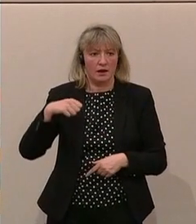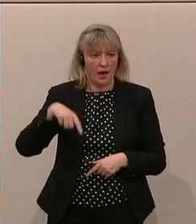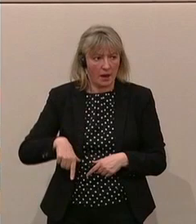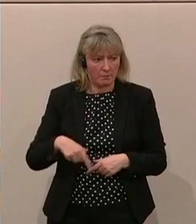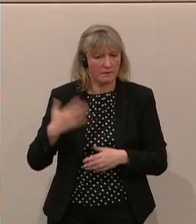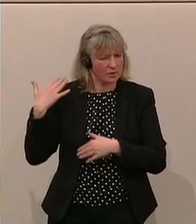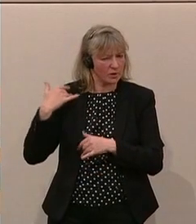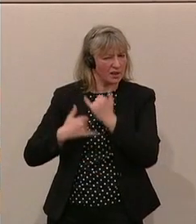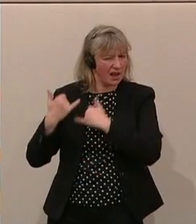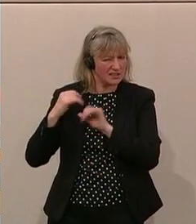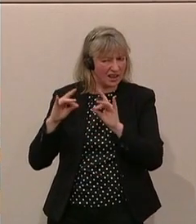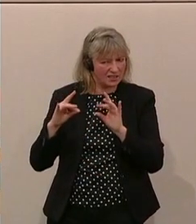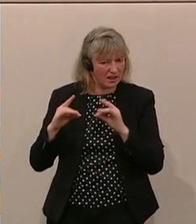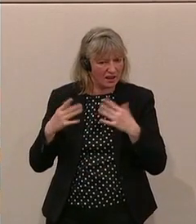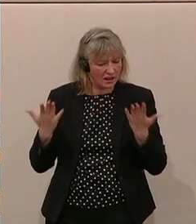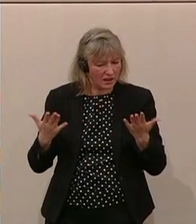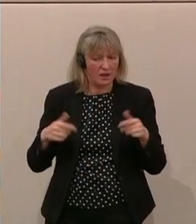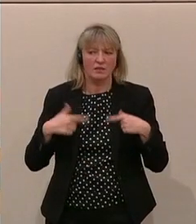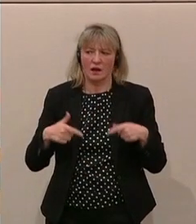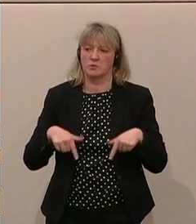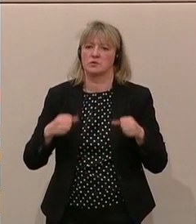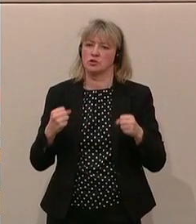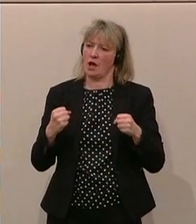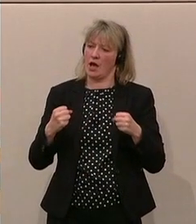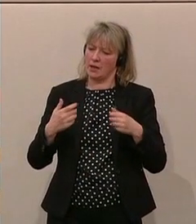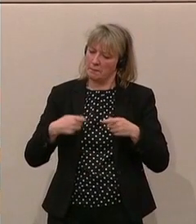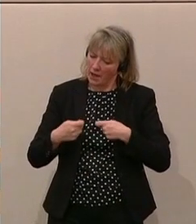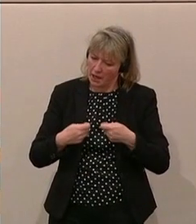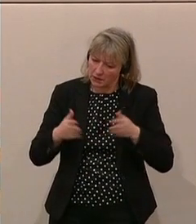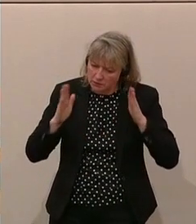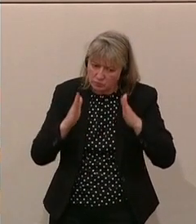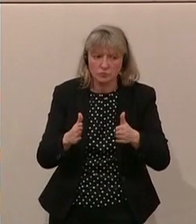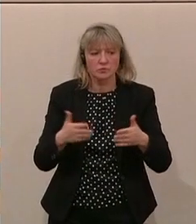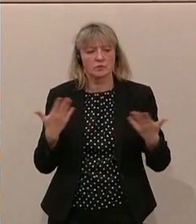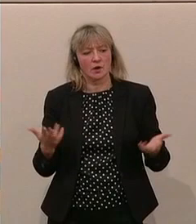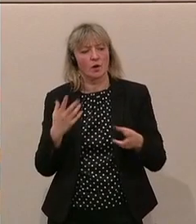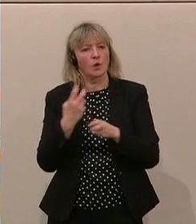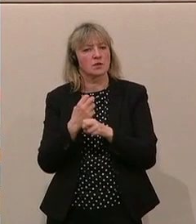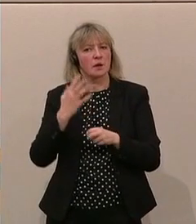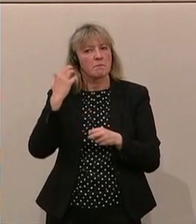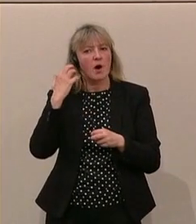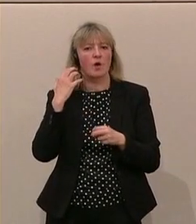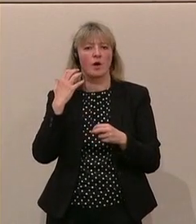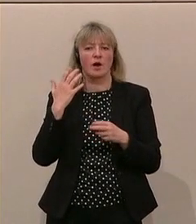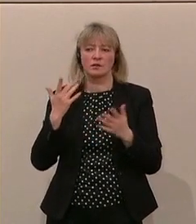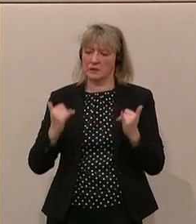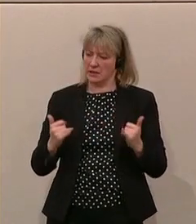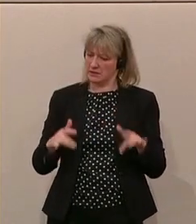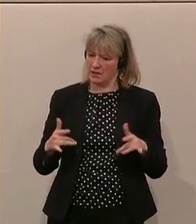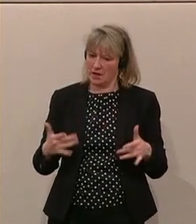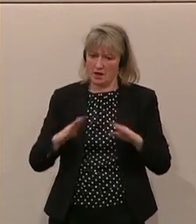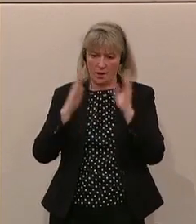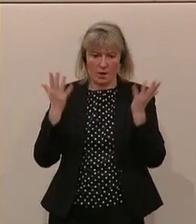vergangenen Jahrzehnte haben zu einer stärkeren Marktorientierung geführt. Österreichs Bäuerinnen und Bauern stehen heute